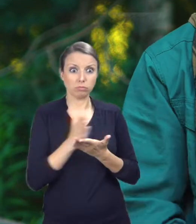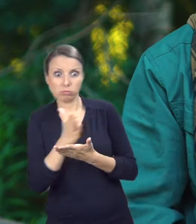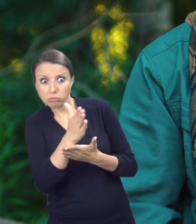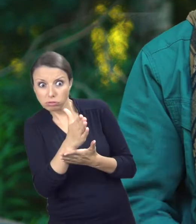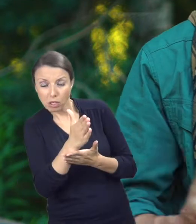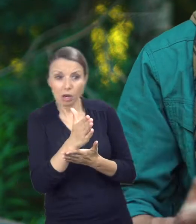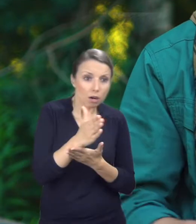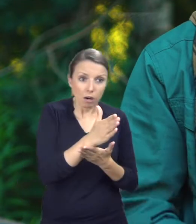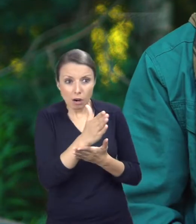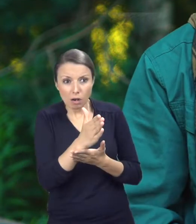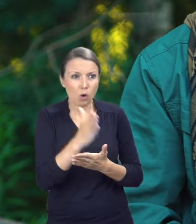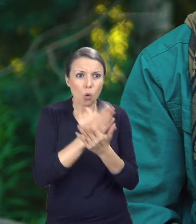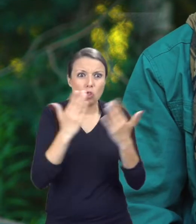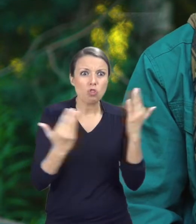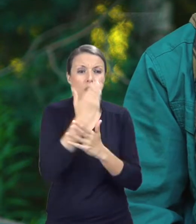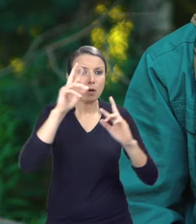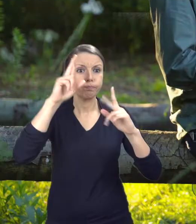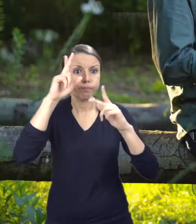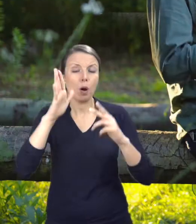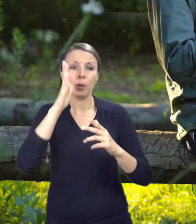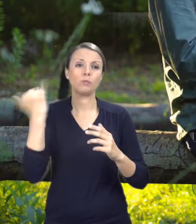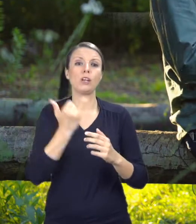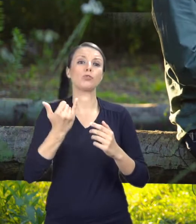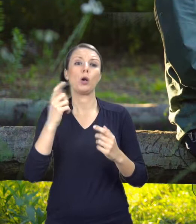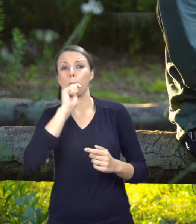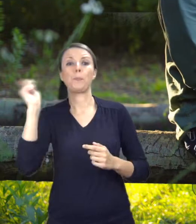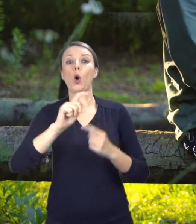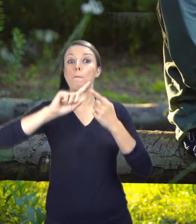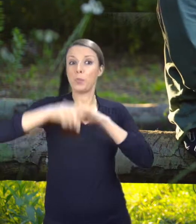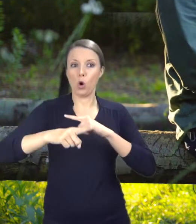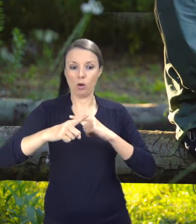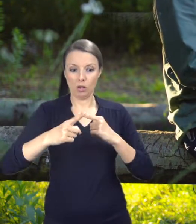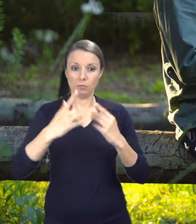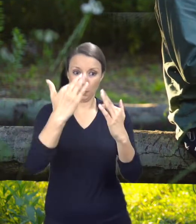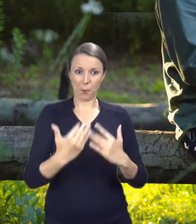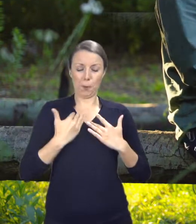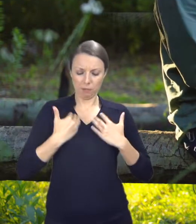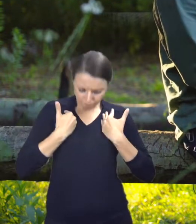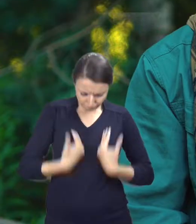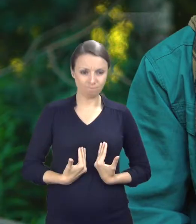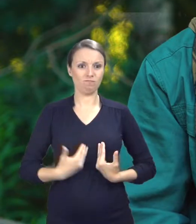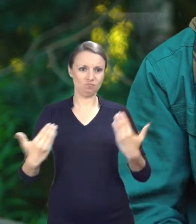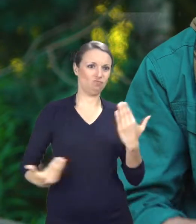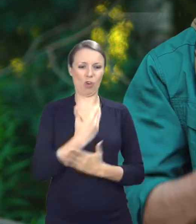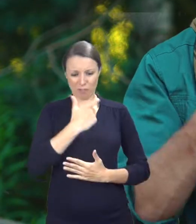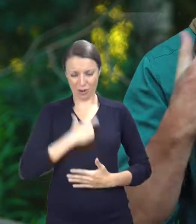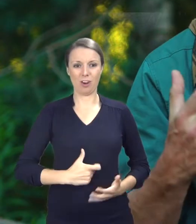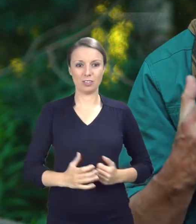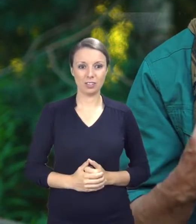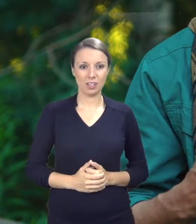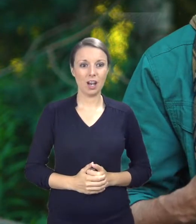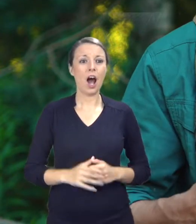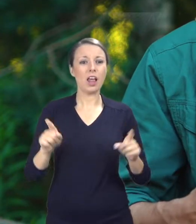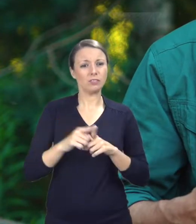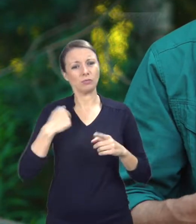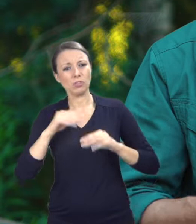podróży zupełnie albo przynajmniej częściowo inną osobą. Jeżeli uczę ludzi w lesie czegoś, wykorzystując takie narzędzia survivalowe, jak sztuka